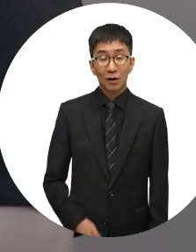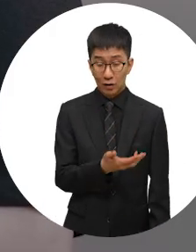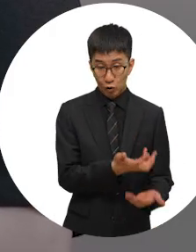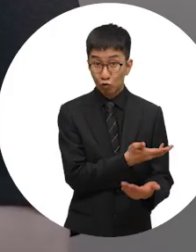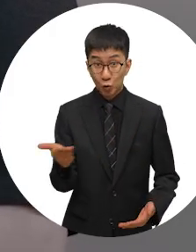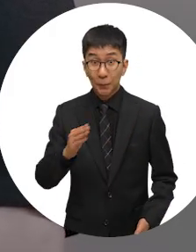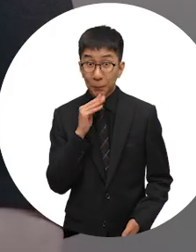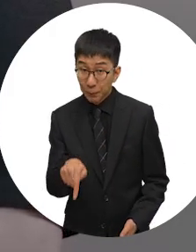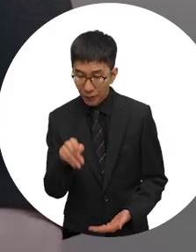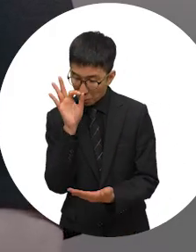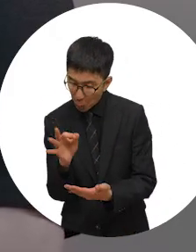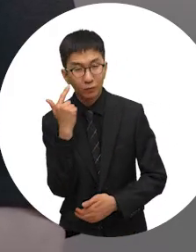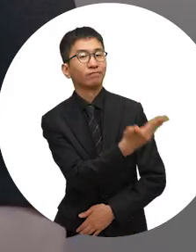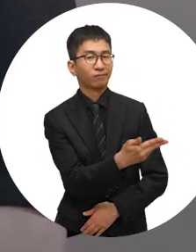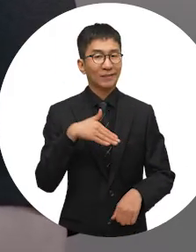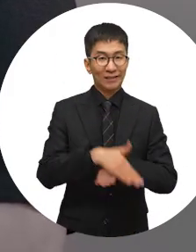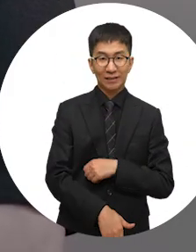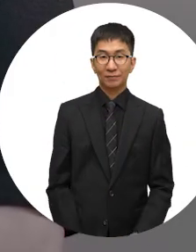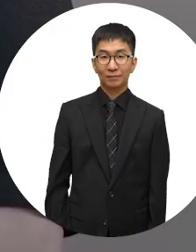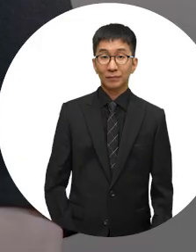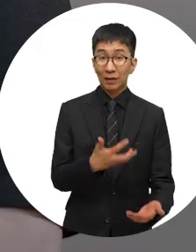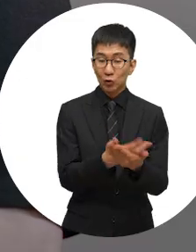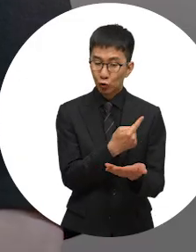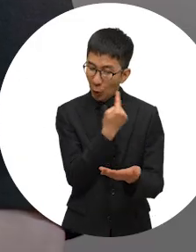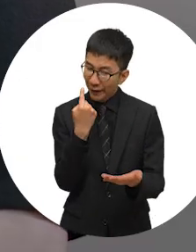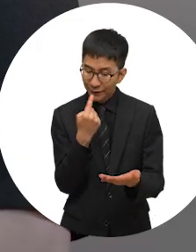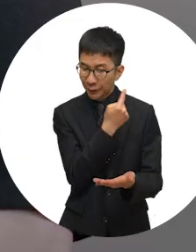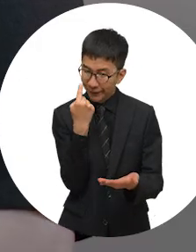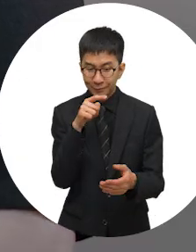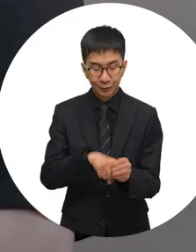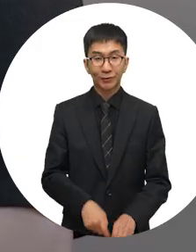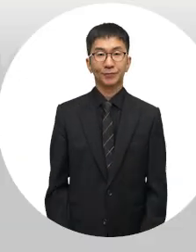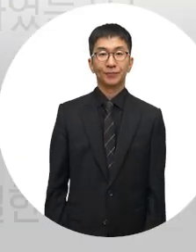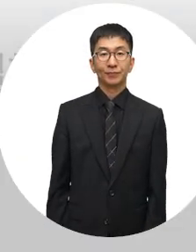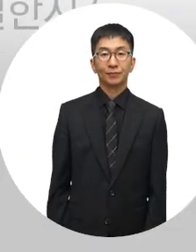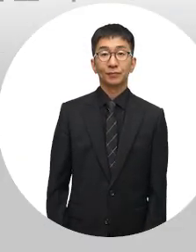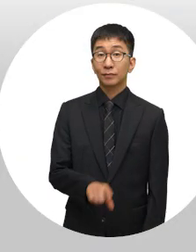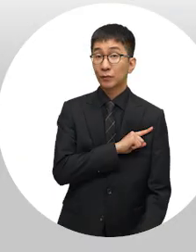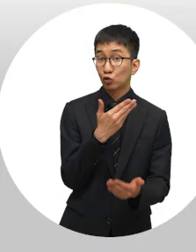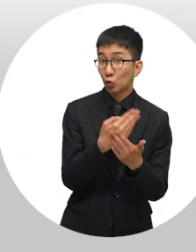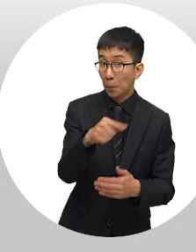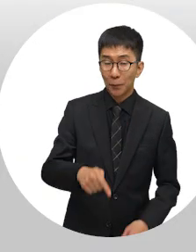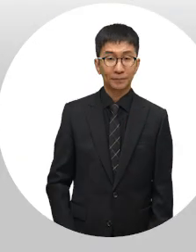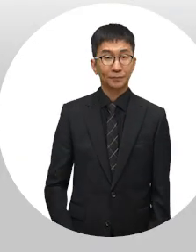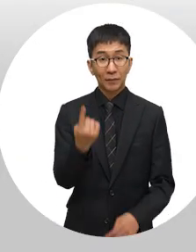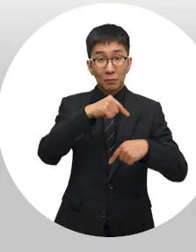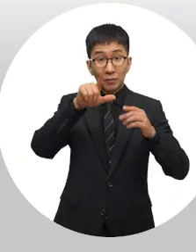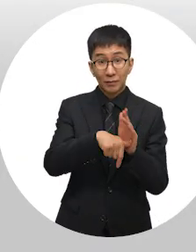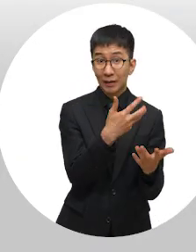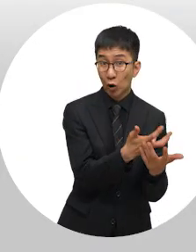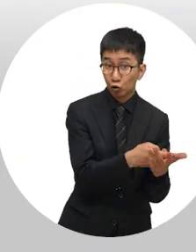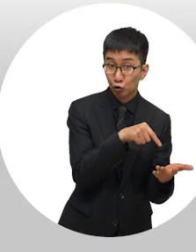서류에 기반한 질문을 중심으로 진행되는 서류 기반 사실 확인 면접입니다. 무엇보다 중요한 것은 경기대학교